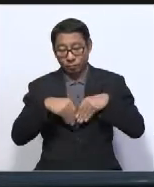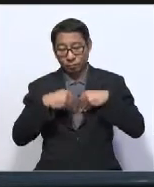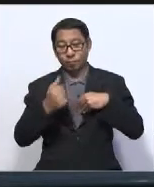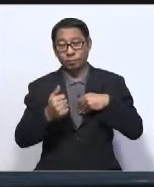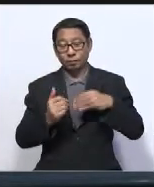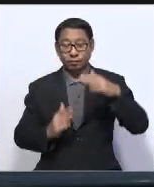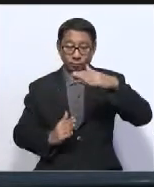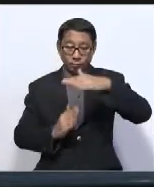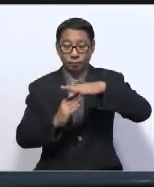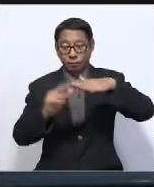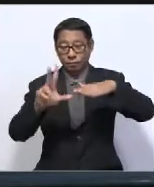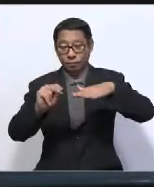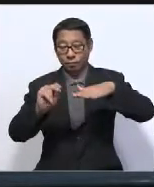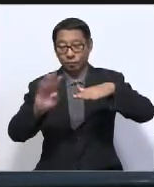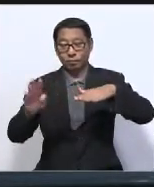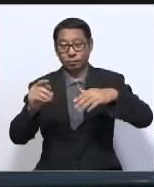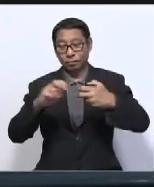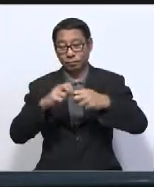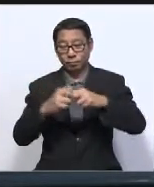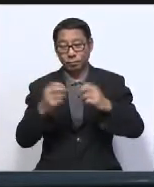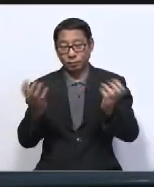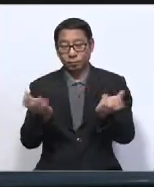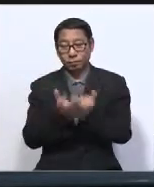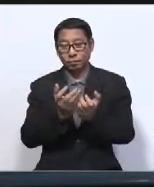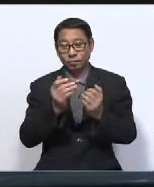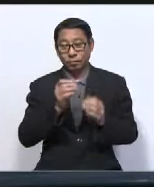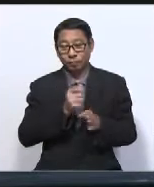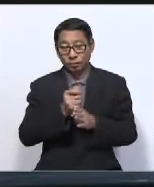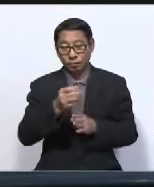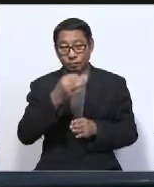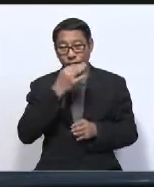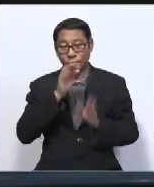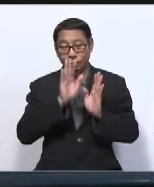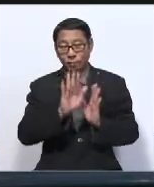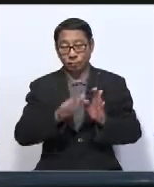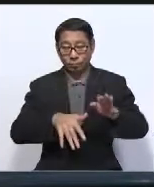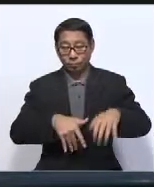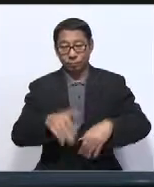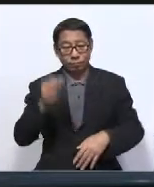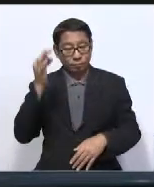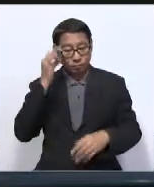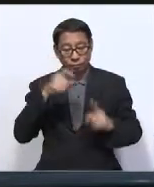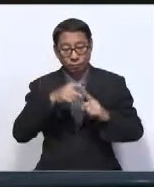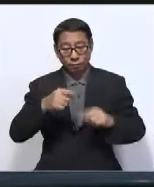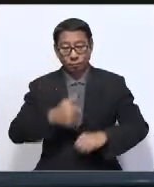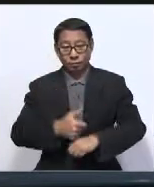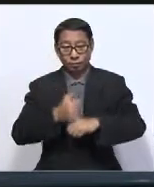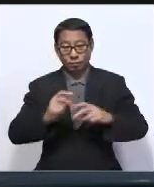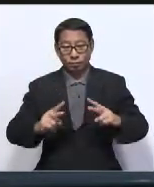ได้แต่จะไม่ให้เกิน30บาทเพื่อไม่ให้กระทบต่อค่าครองชีพฟังประเด็นนี้จากรัฐมนตรีว่าการกระทรวงพลังง